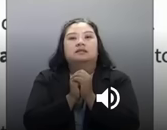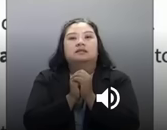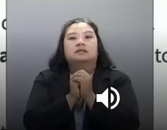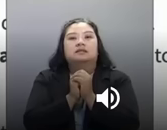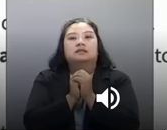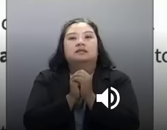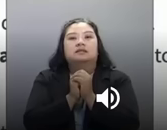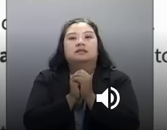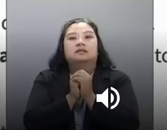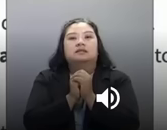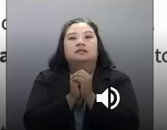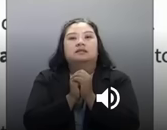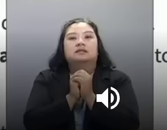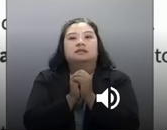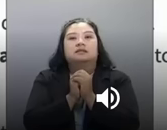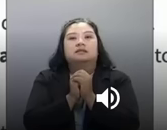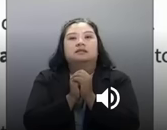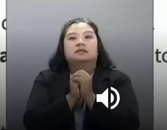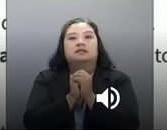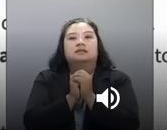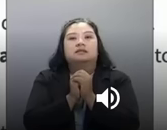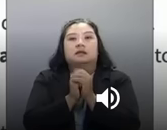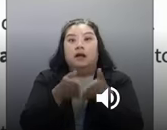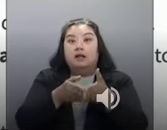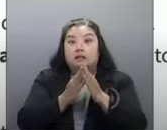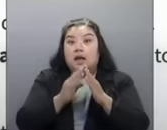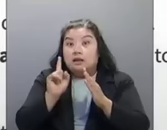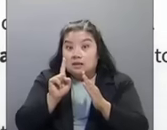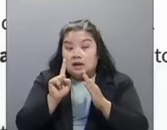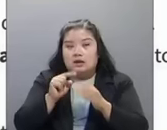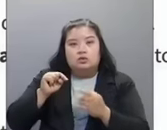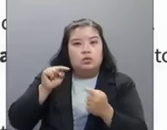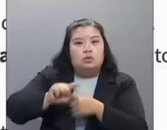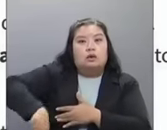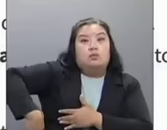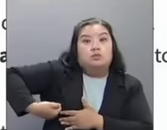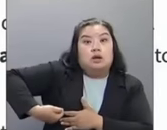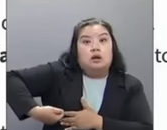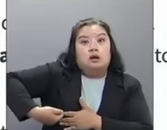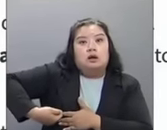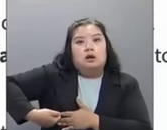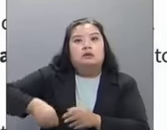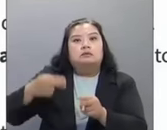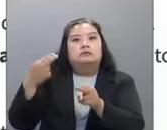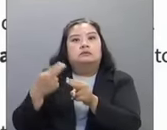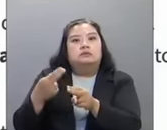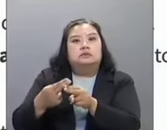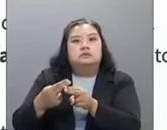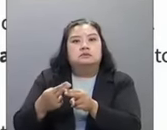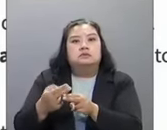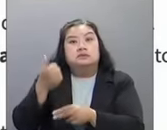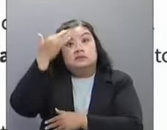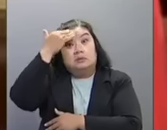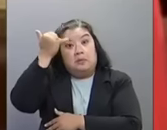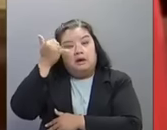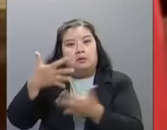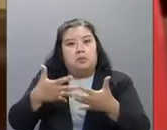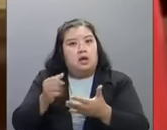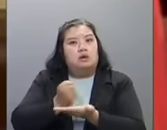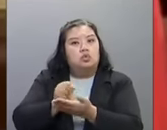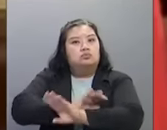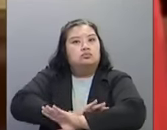อาคูตาครอบเรือเวด้าบัตตาเซ็นชั่นบอยคอร์ดอเมริกันนี ้เทศกัมพูชา อยู่ในรายชื่อองค์กรที่ถูกคว่ำบาตรตามไปด้ว